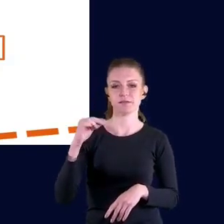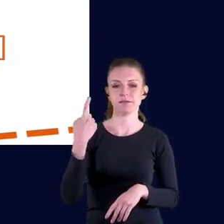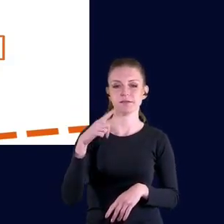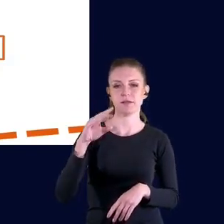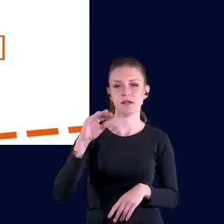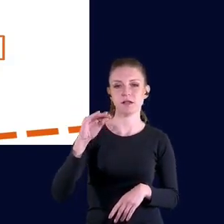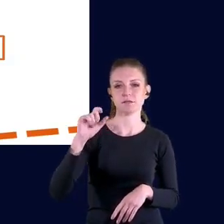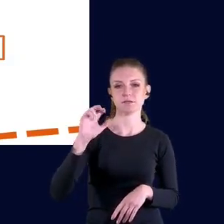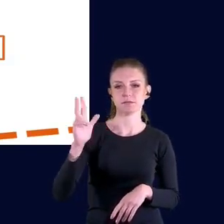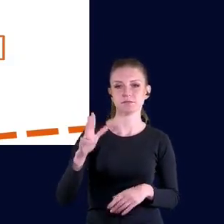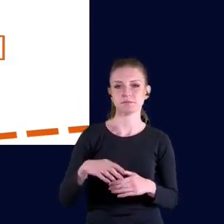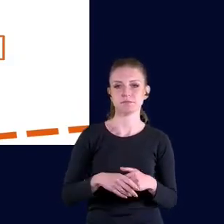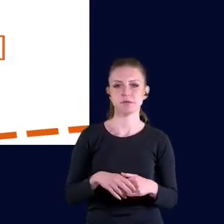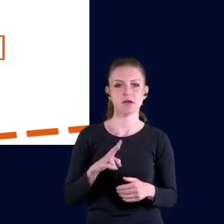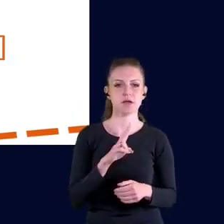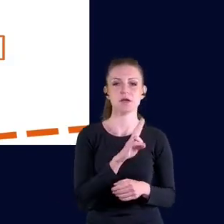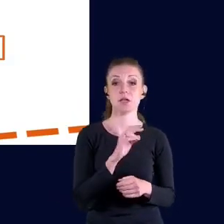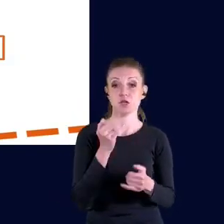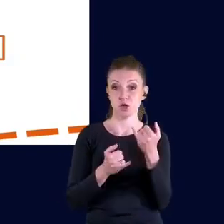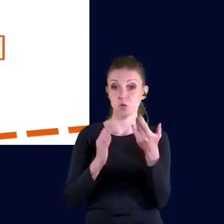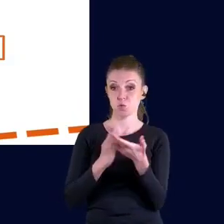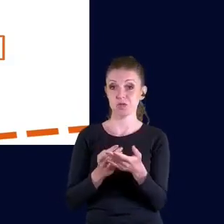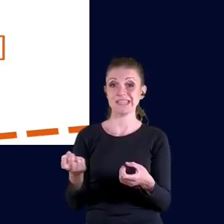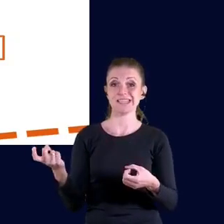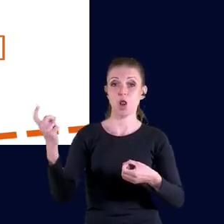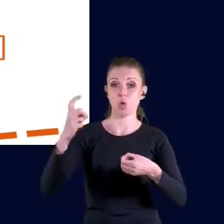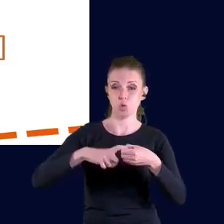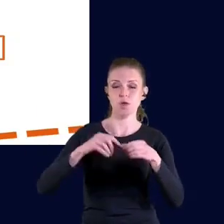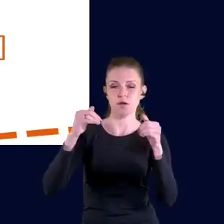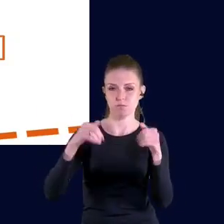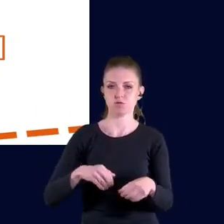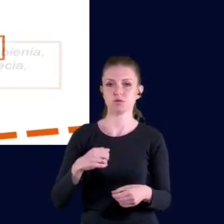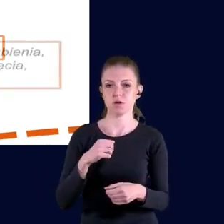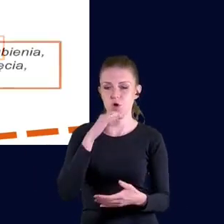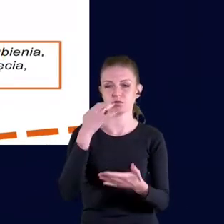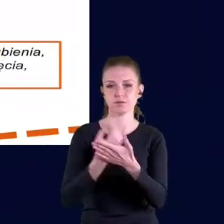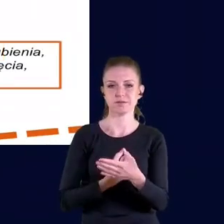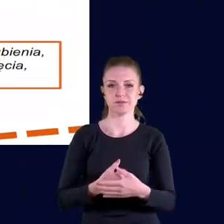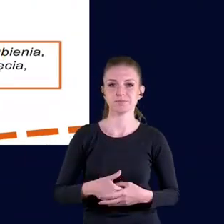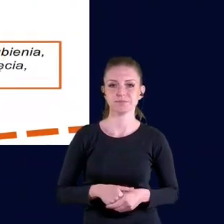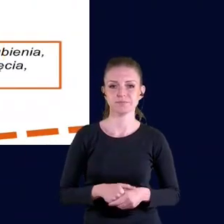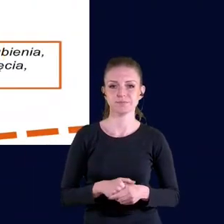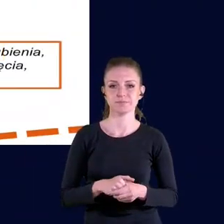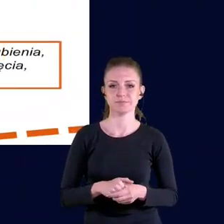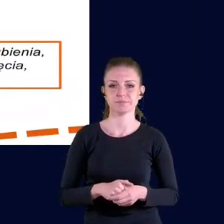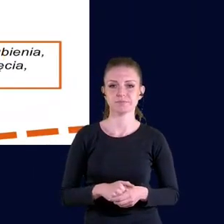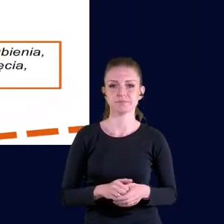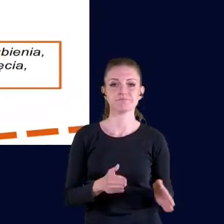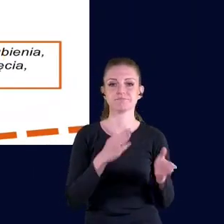bo zaległościami bardzo proszę następny slajd